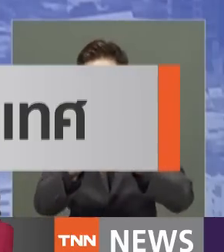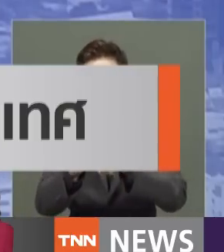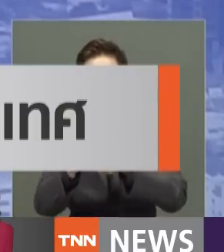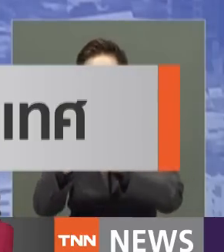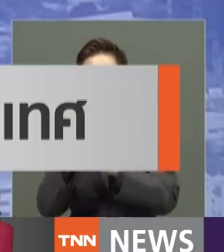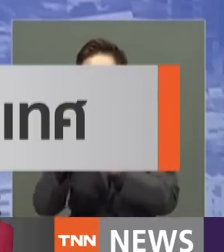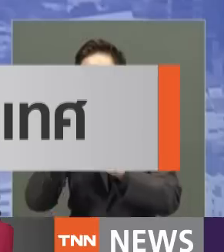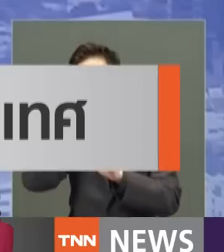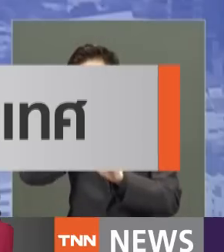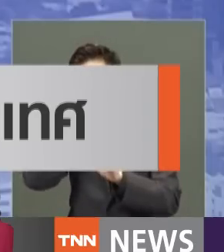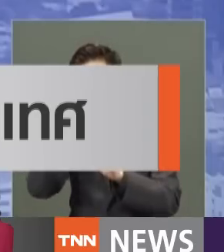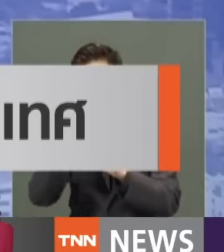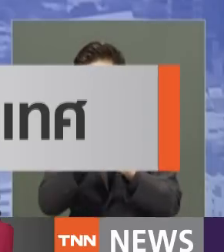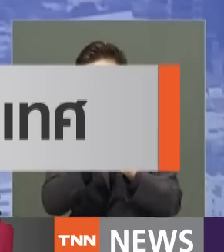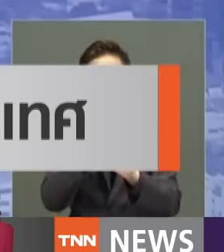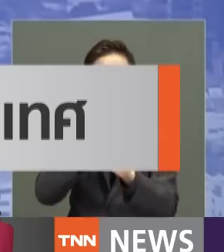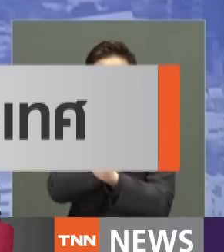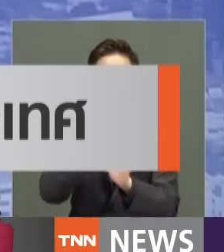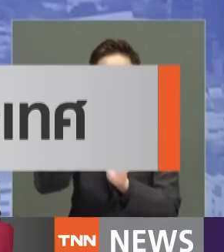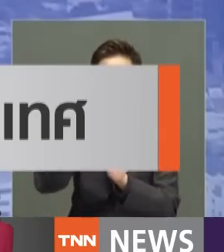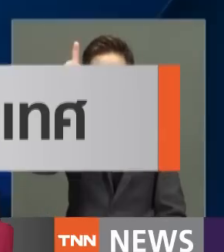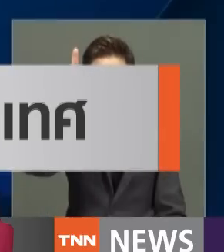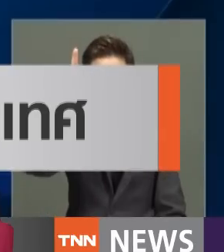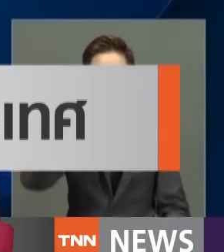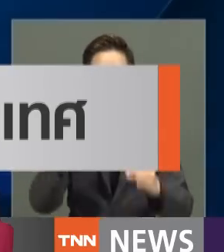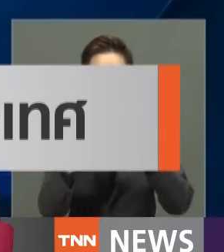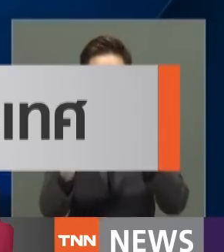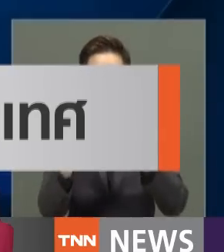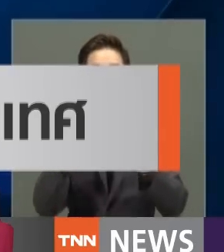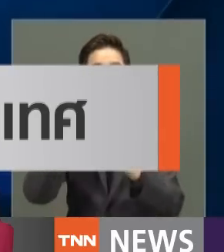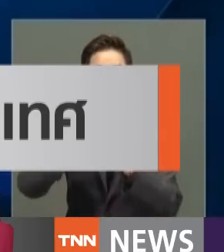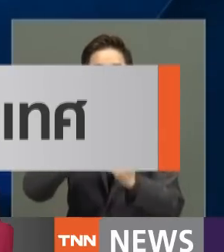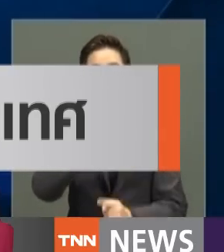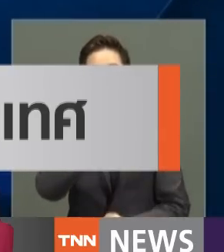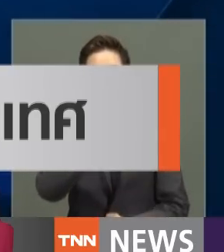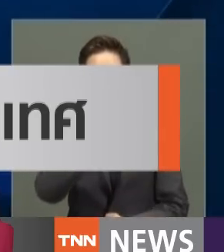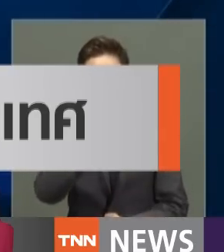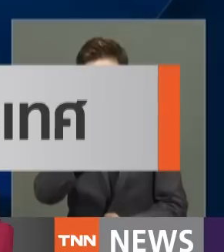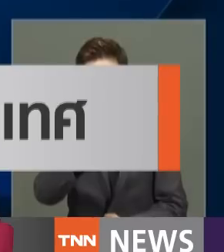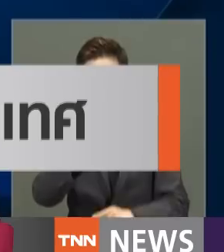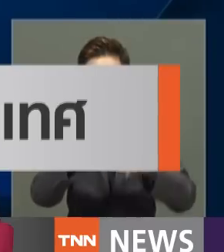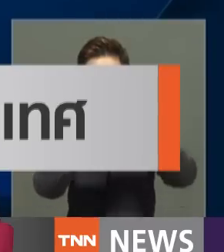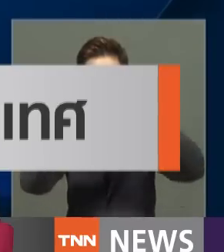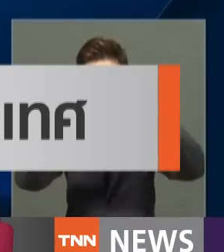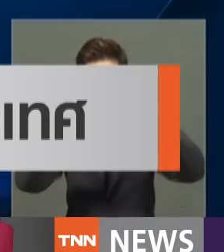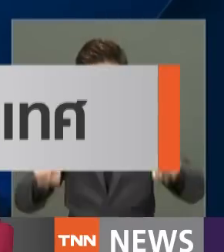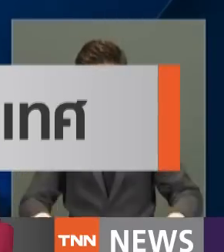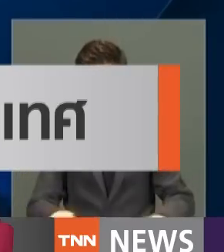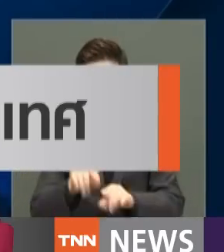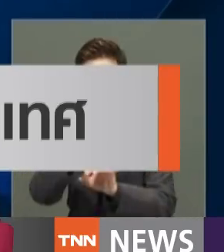ความในมาตรา9แห่งพระราชกำหนดการบริหารราชการในสถานการณ์ฉุกเฉินพุทธศักรา